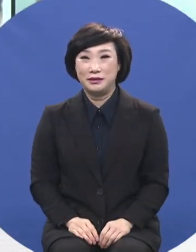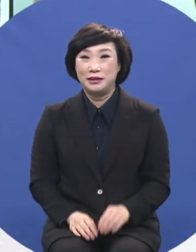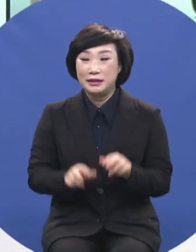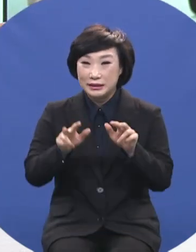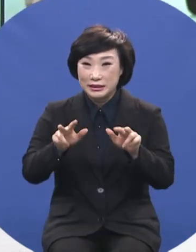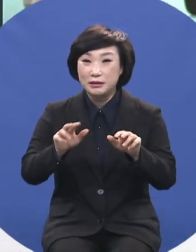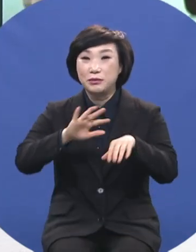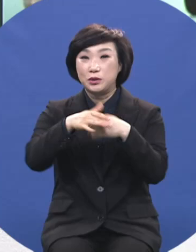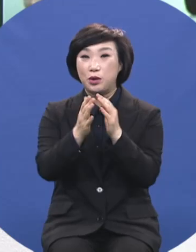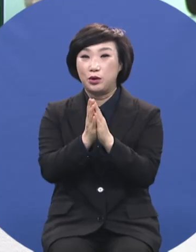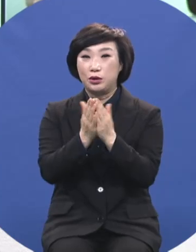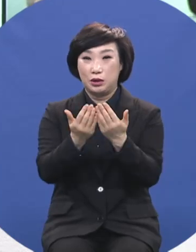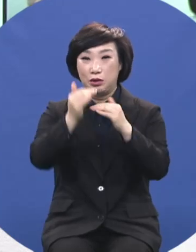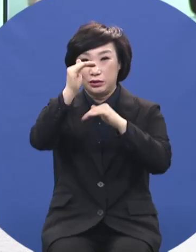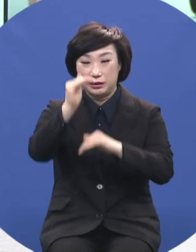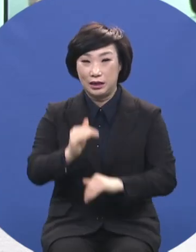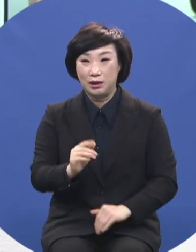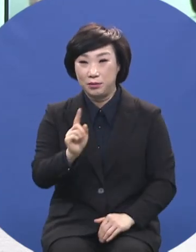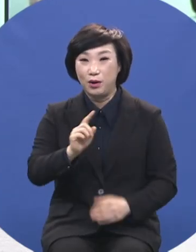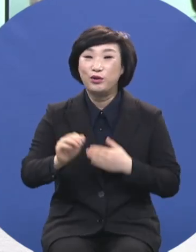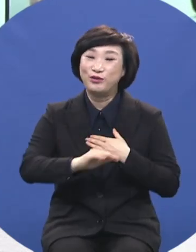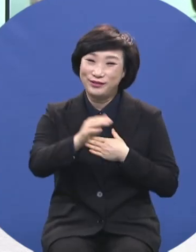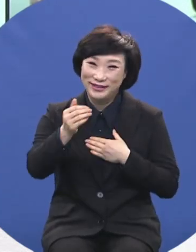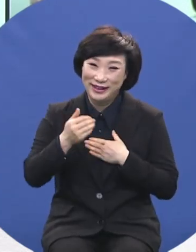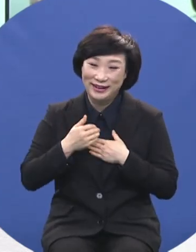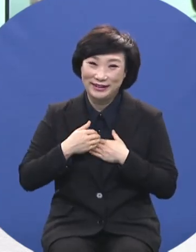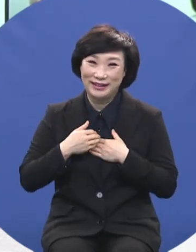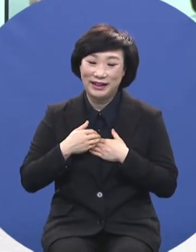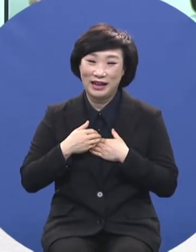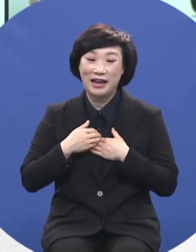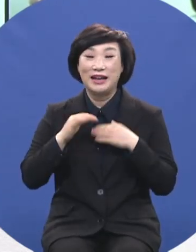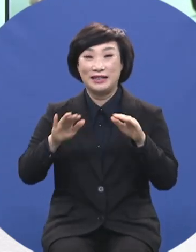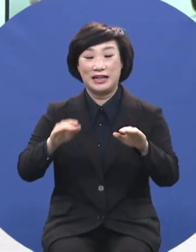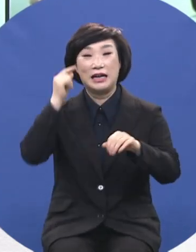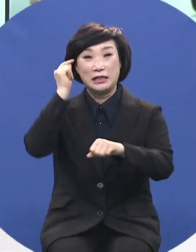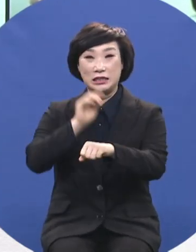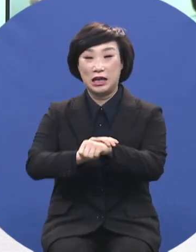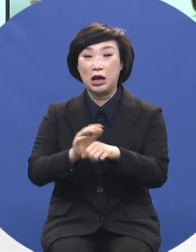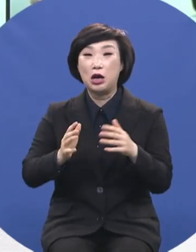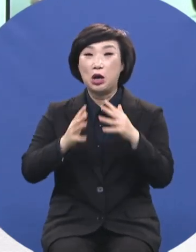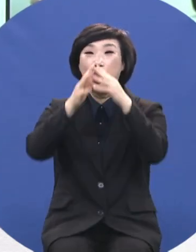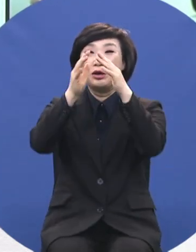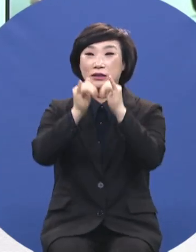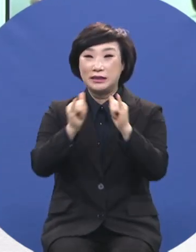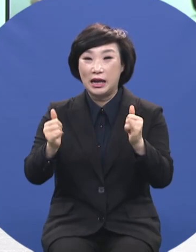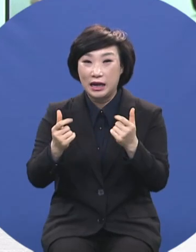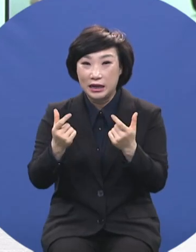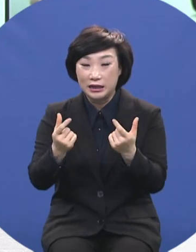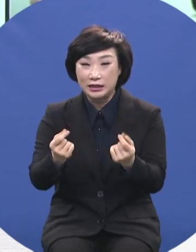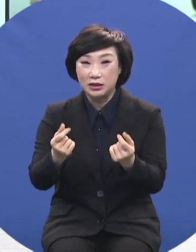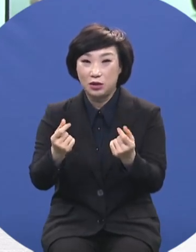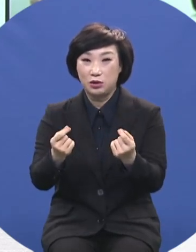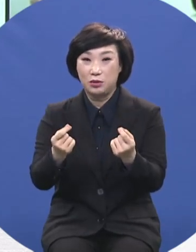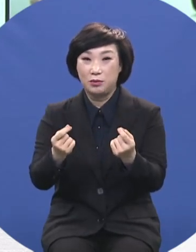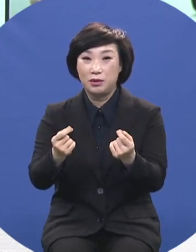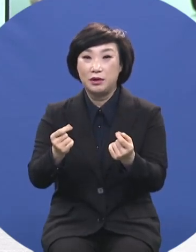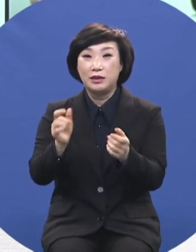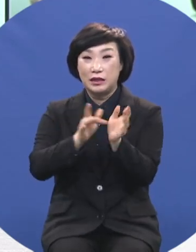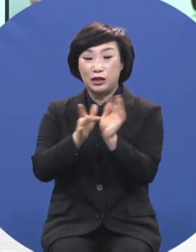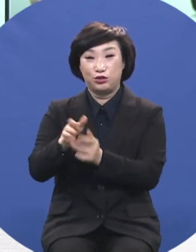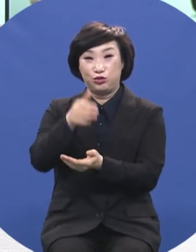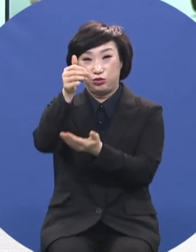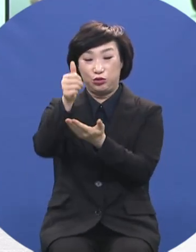지금 본문은 우리에게 지혜로운 건축자와 같이